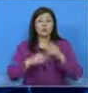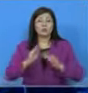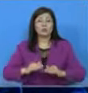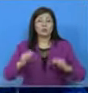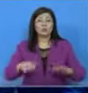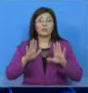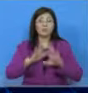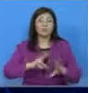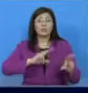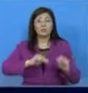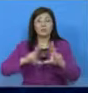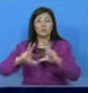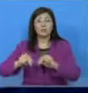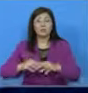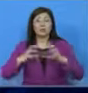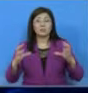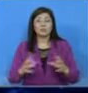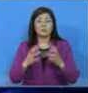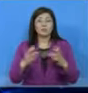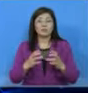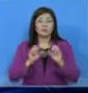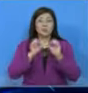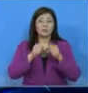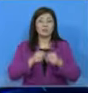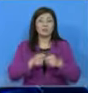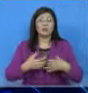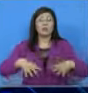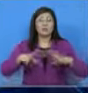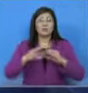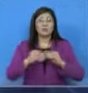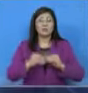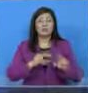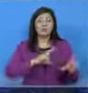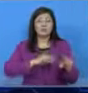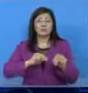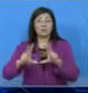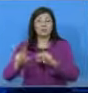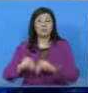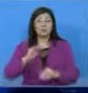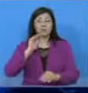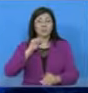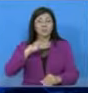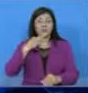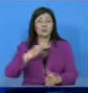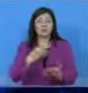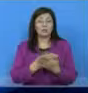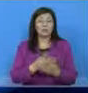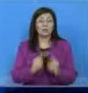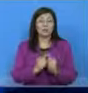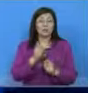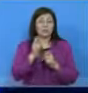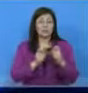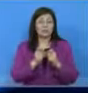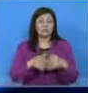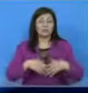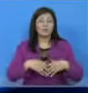тем же счастливым и сохранить возможности семейного счастья. Опытный специалист отмечает, что ссоры в семье негативно